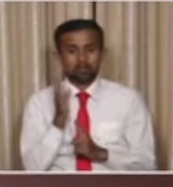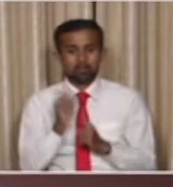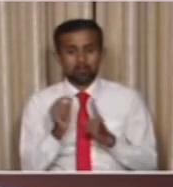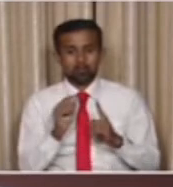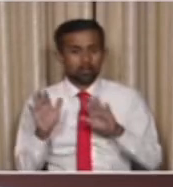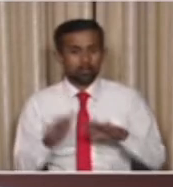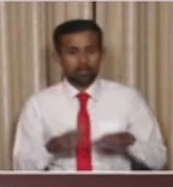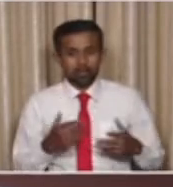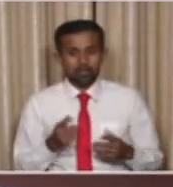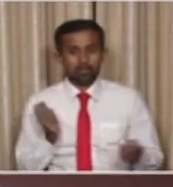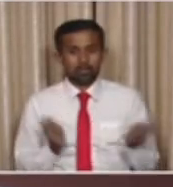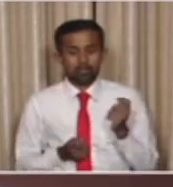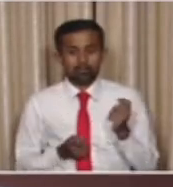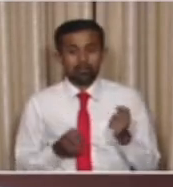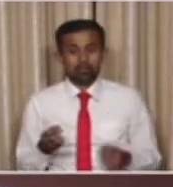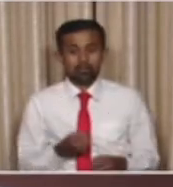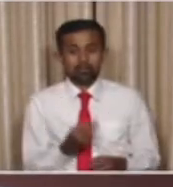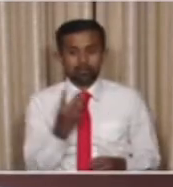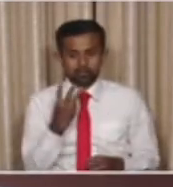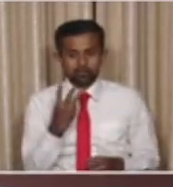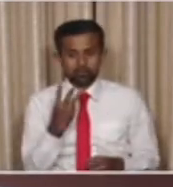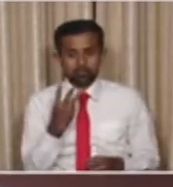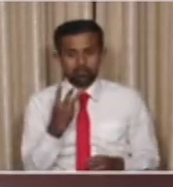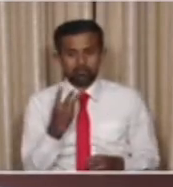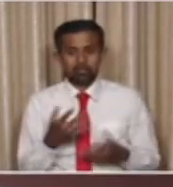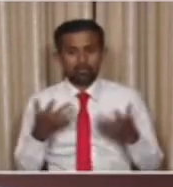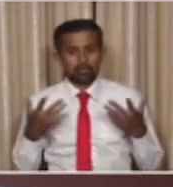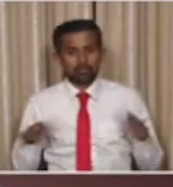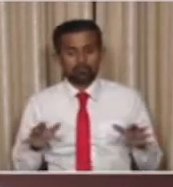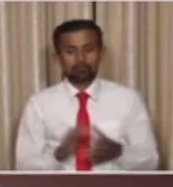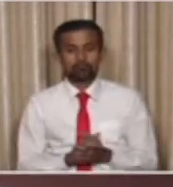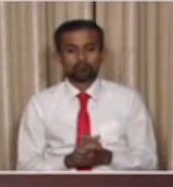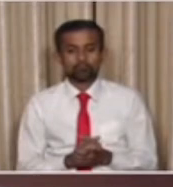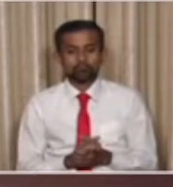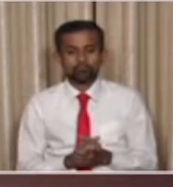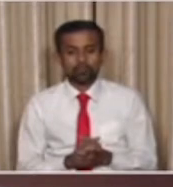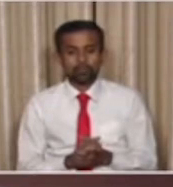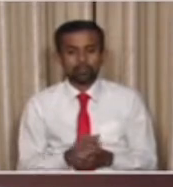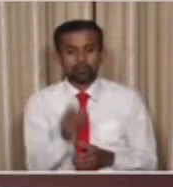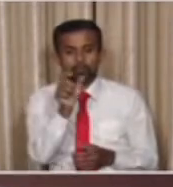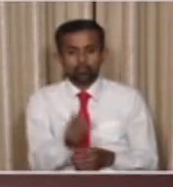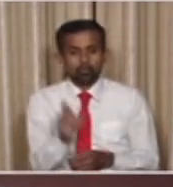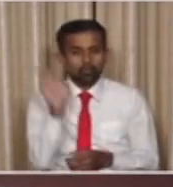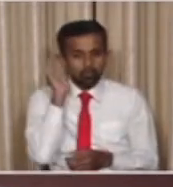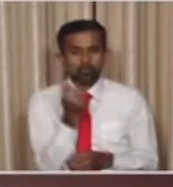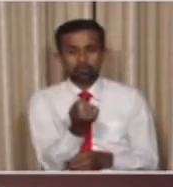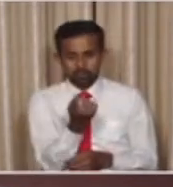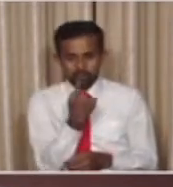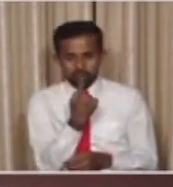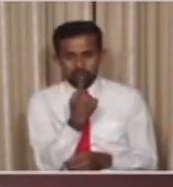ක්‍රිකට් ආයතනයේ දින තුනම යොදවපු දින තුනම දැන් ගෙවිලා ගිහිලා තියෙනවා. එනිසා ඔබතුමාගෙන් දැනගන්න කැමති